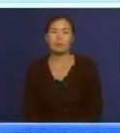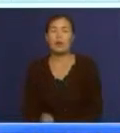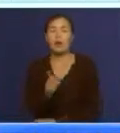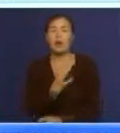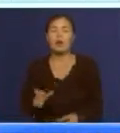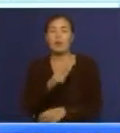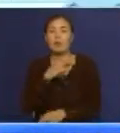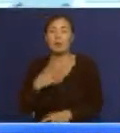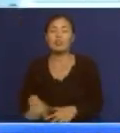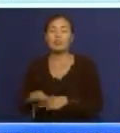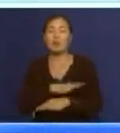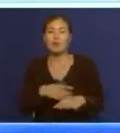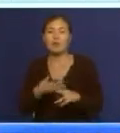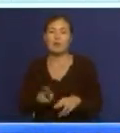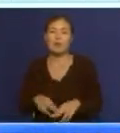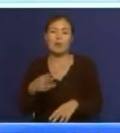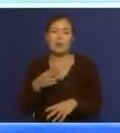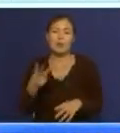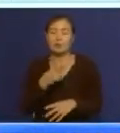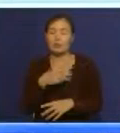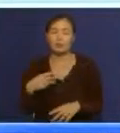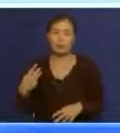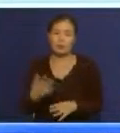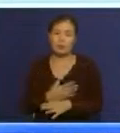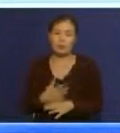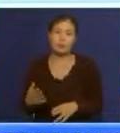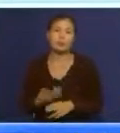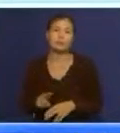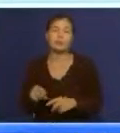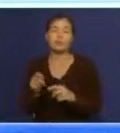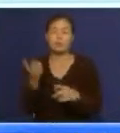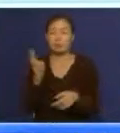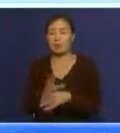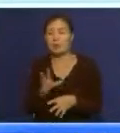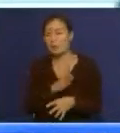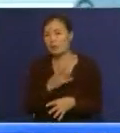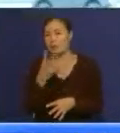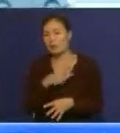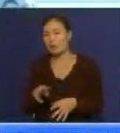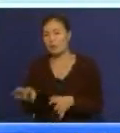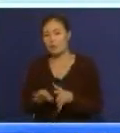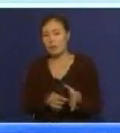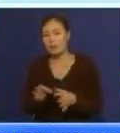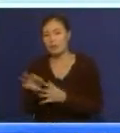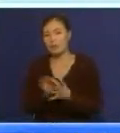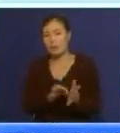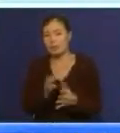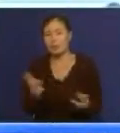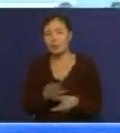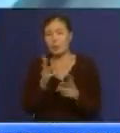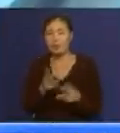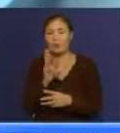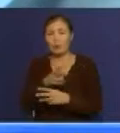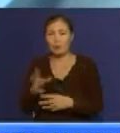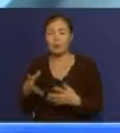болғандықтан, үшінші шақырту бойынша техникаларды жібердік. Барғаннан кейін барысымен жедел түрде өртті